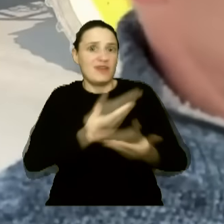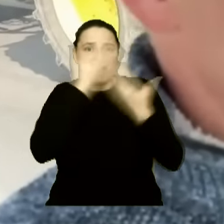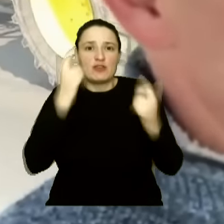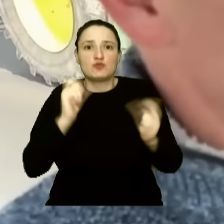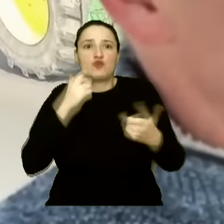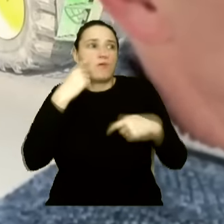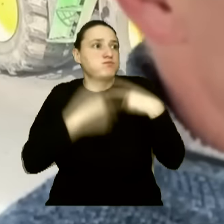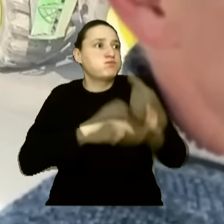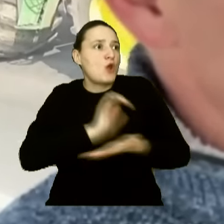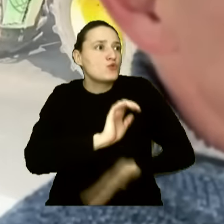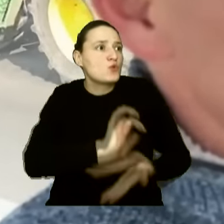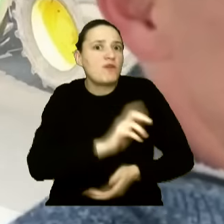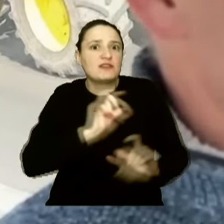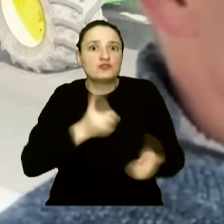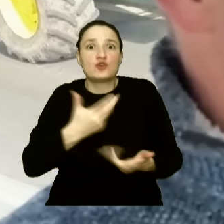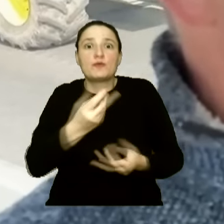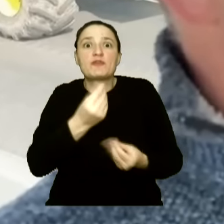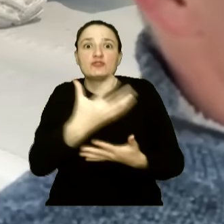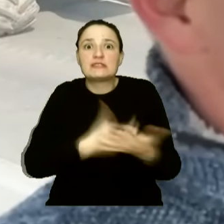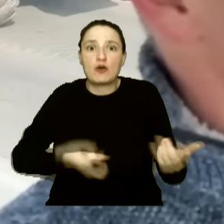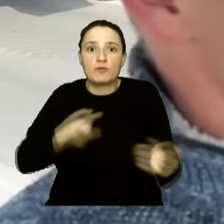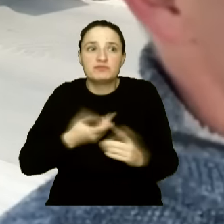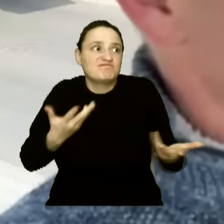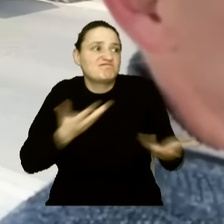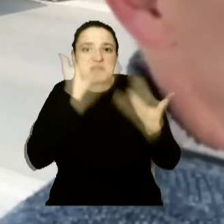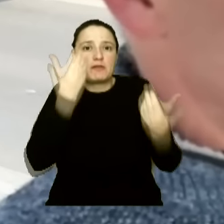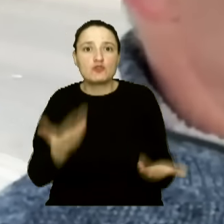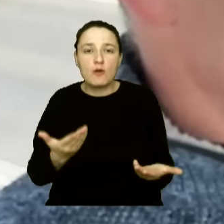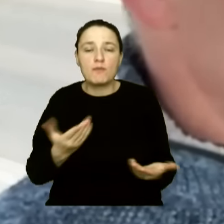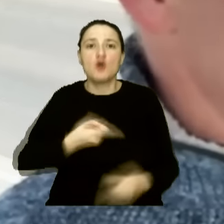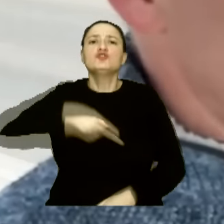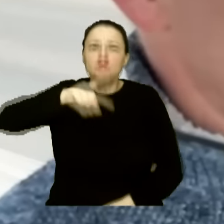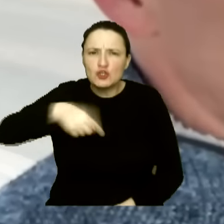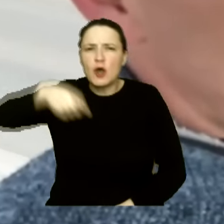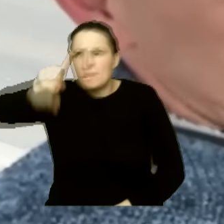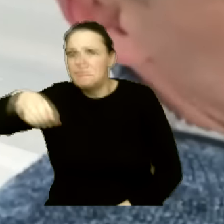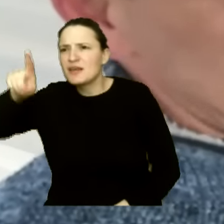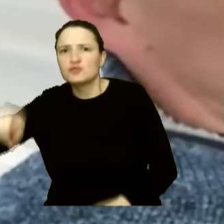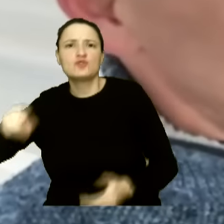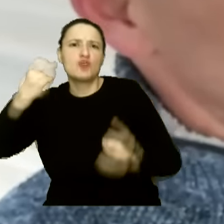żeby jakieś pieniądze zarobić. Z miesiąca na miesiąc jest coraz gorzej, także